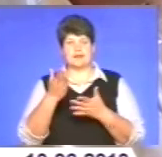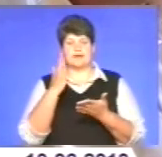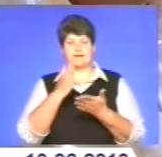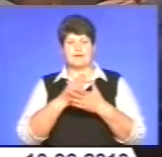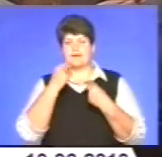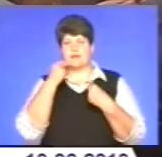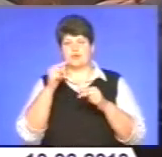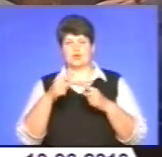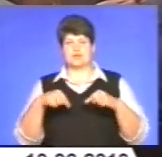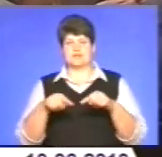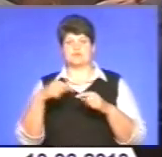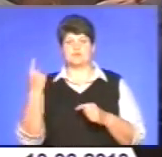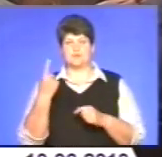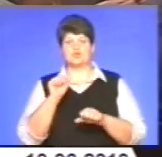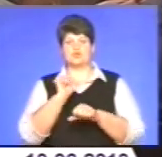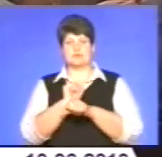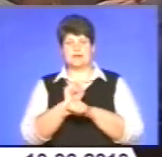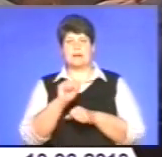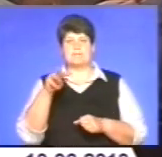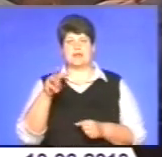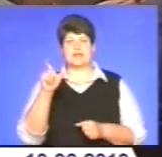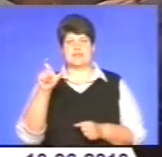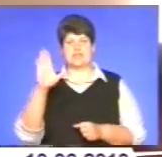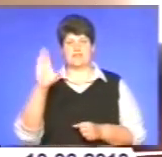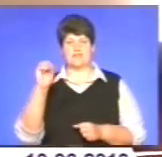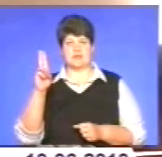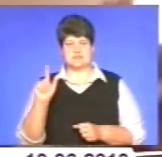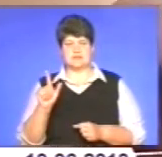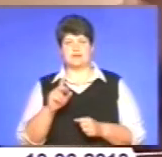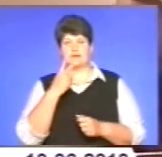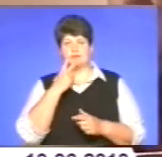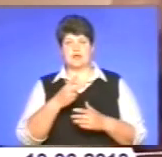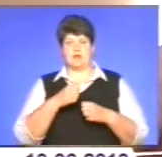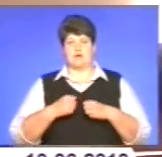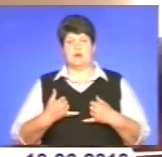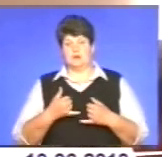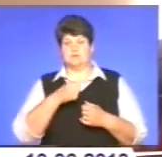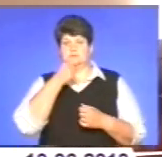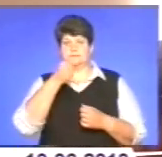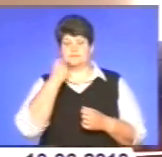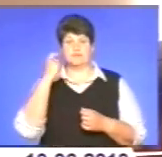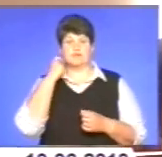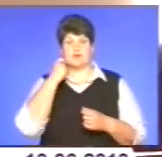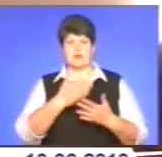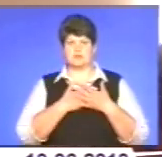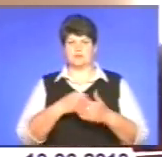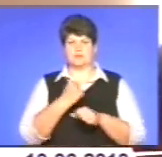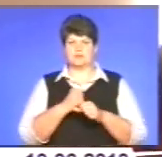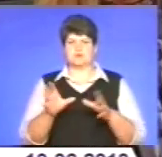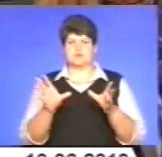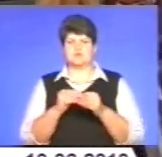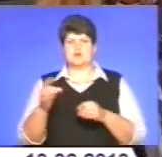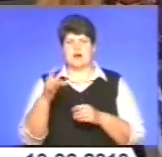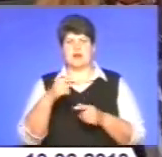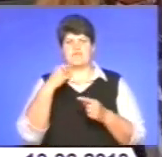в області, зупинилася її голова Марія Євець. Незважаючи на поважний вік, жінка активно співпрацює з райвідділом міліції, ділиться